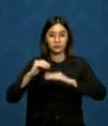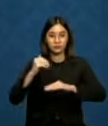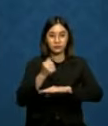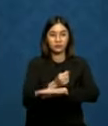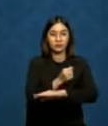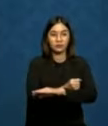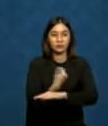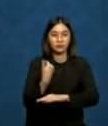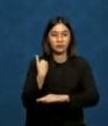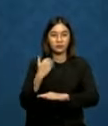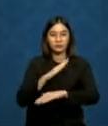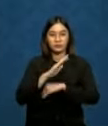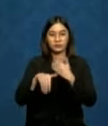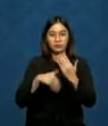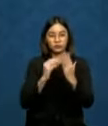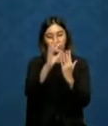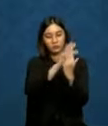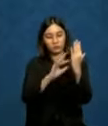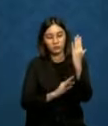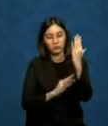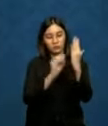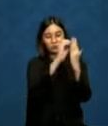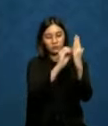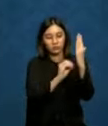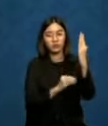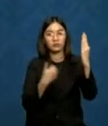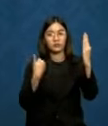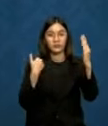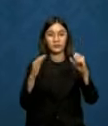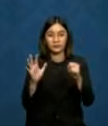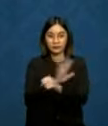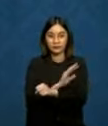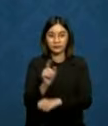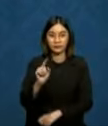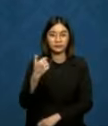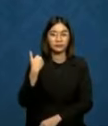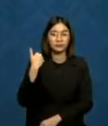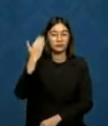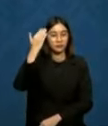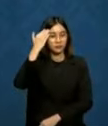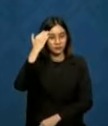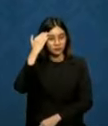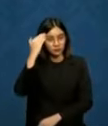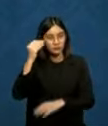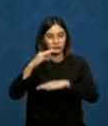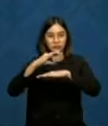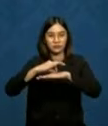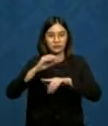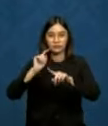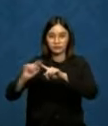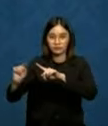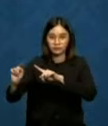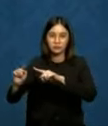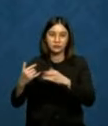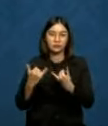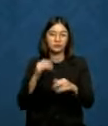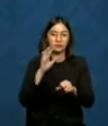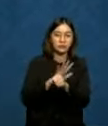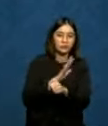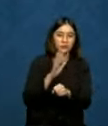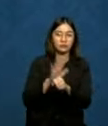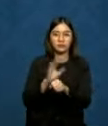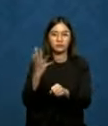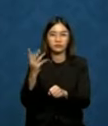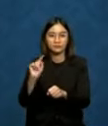อยู่ในภูมิภาคทุกๆที่อครับซึ่งเราก็ได้รับทราคามตำแหน่งงานในแต่ละที่ว่าเค้าขาดแคลนในตำแหน่ง